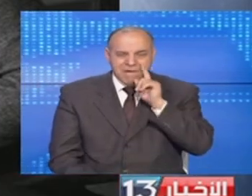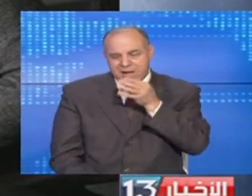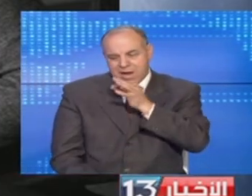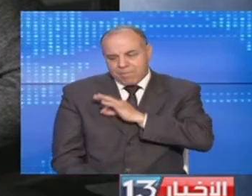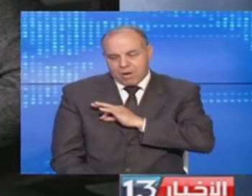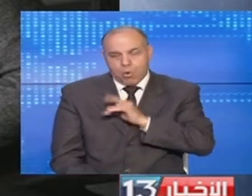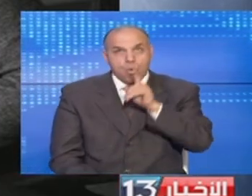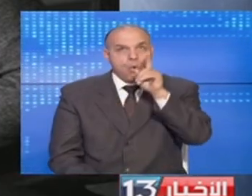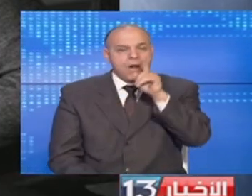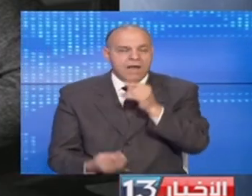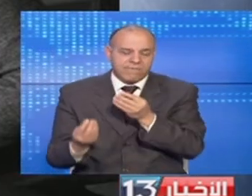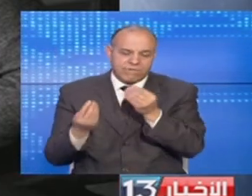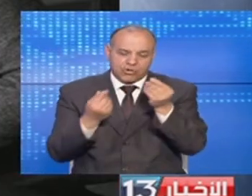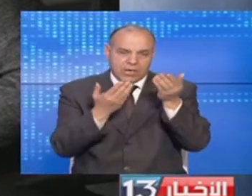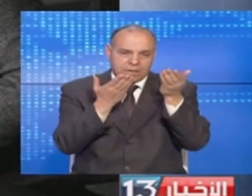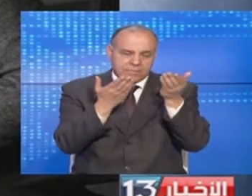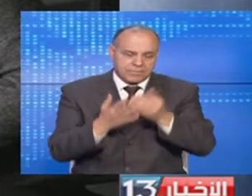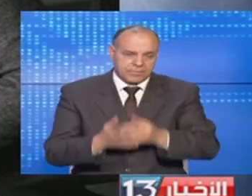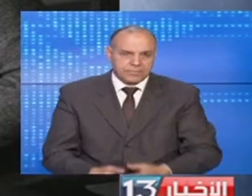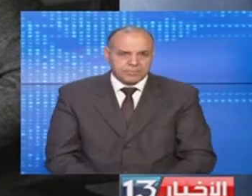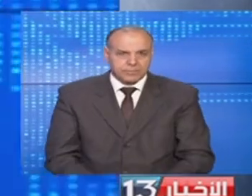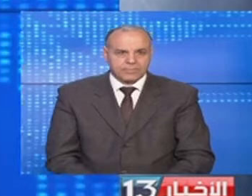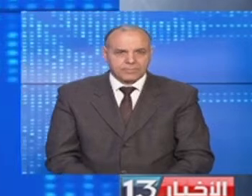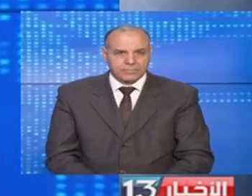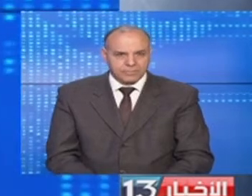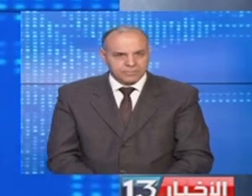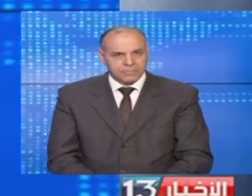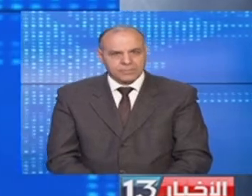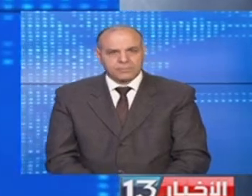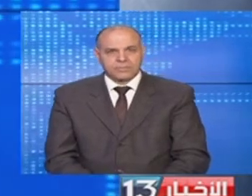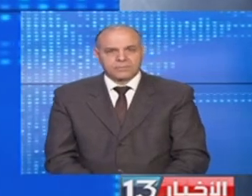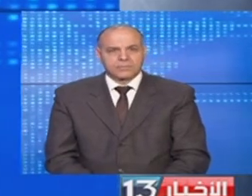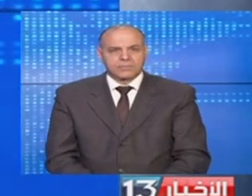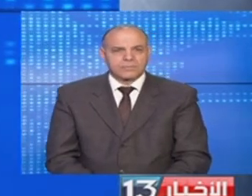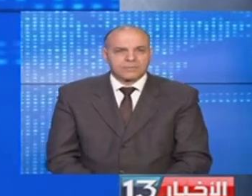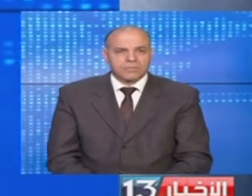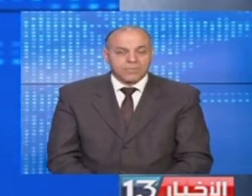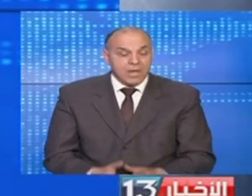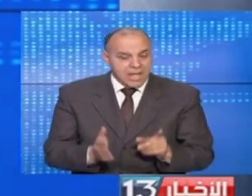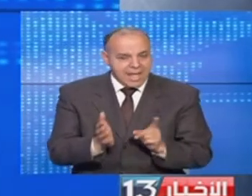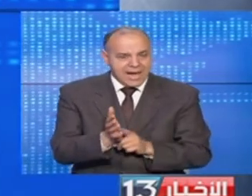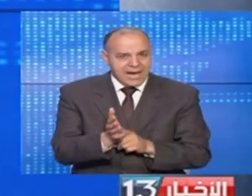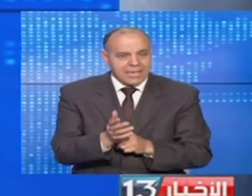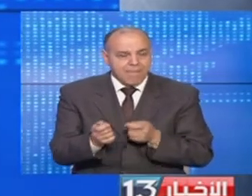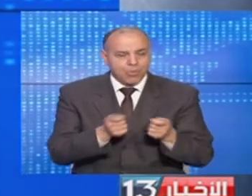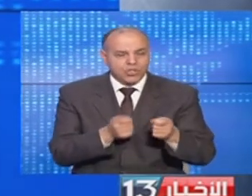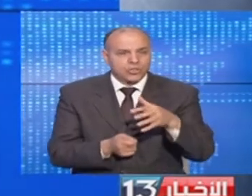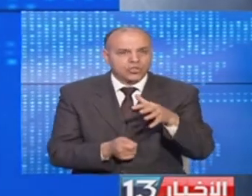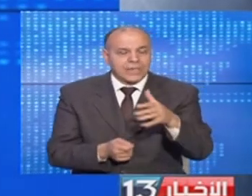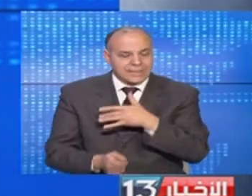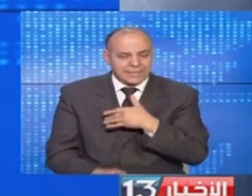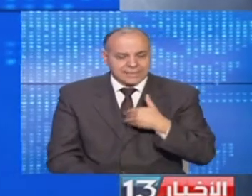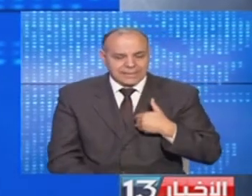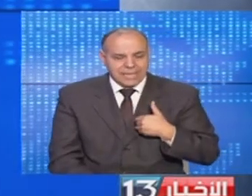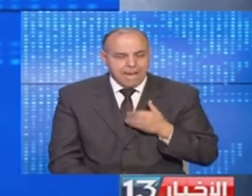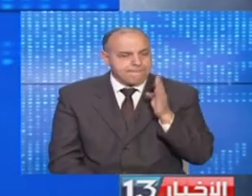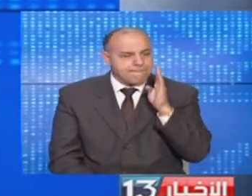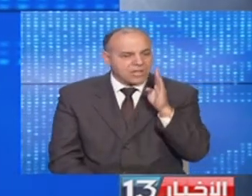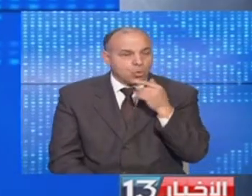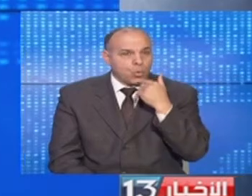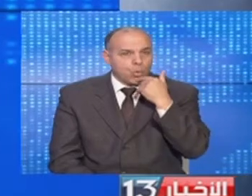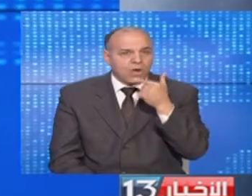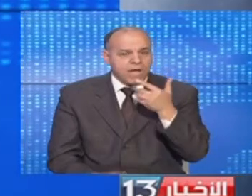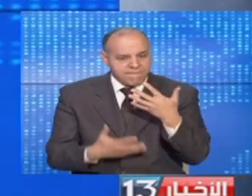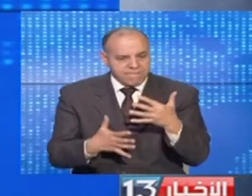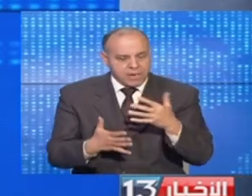واسكنها فرنسا جنينها اكد المدير الجهوي للصحه بحاجه انه هو